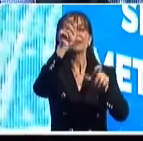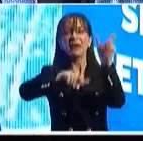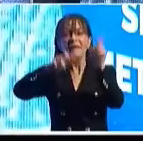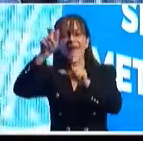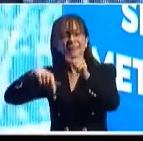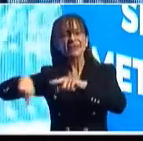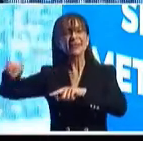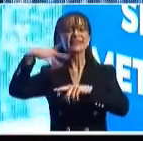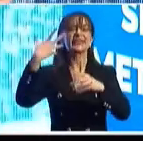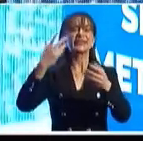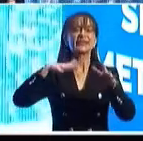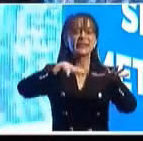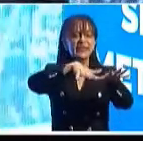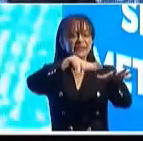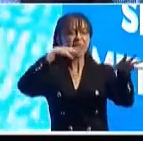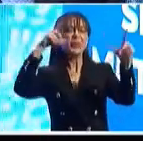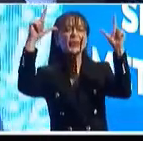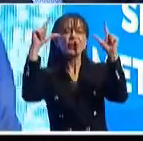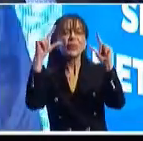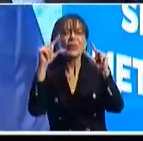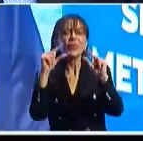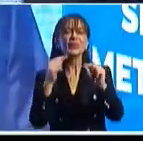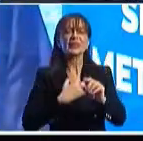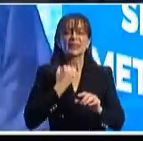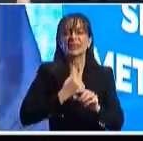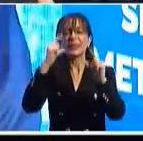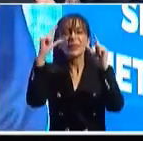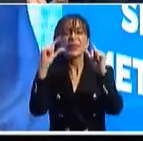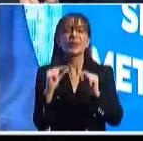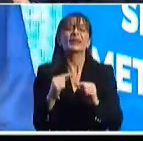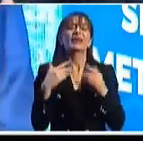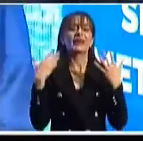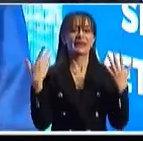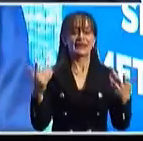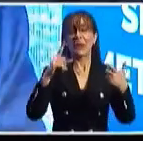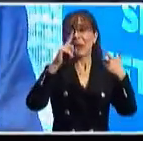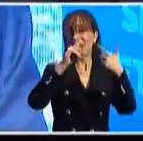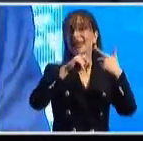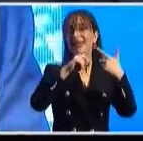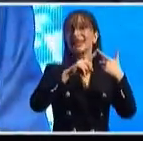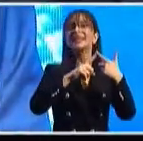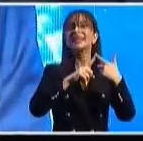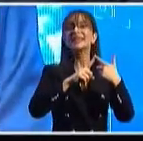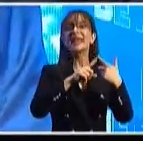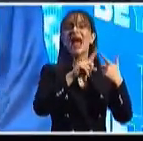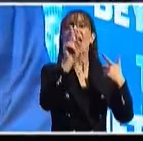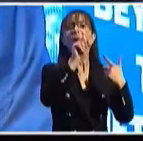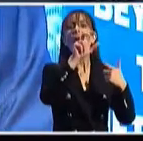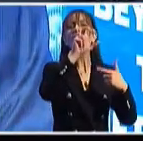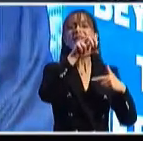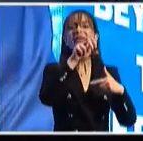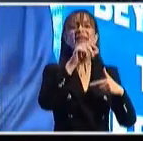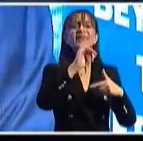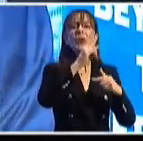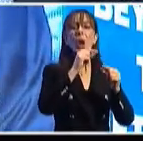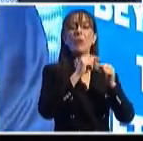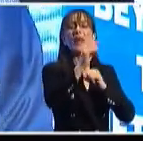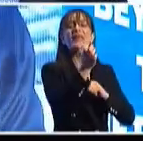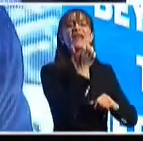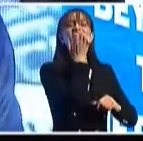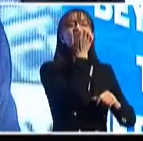giderecek adımlarımızı inşallah atıyoruz. Evet, ikinci hattımızda 18 kilometrelik